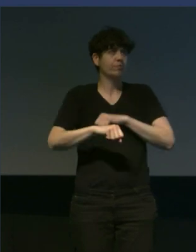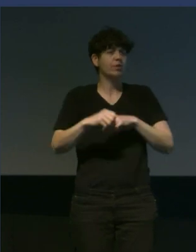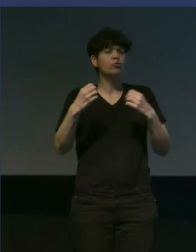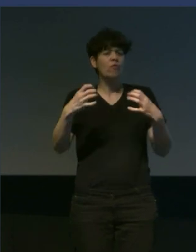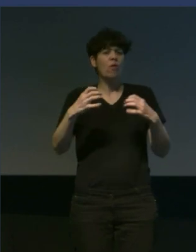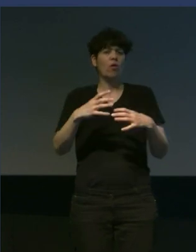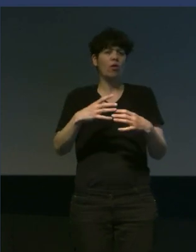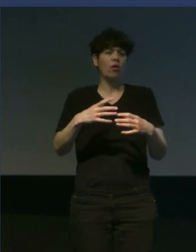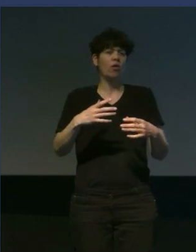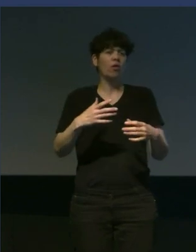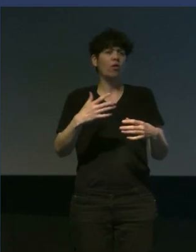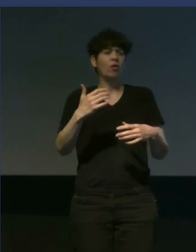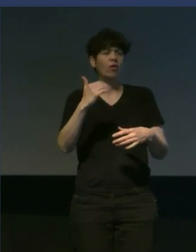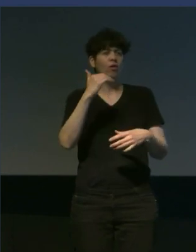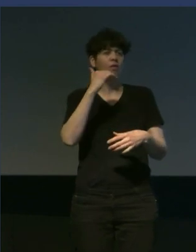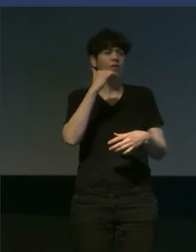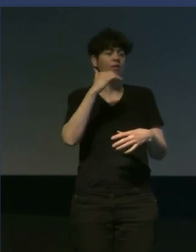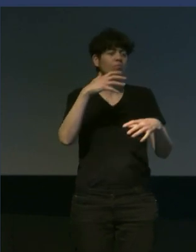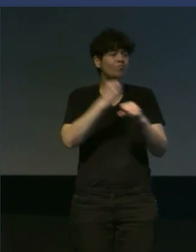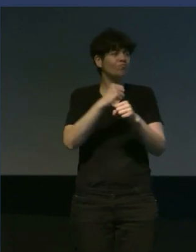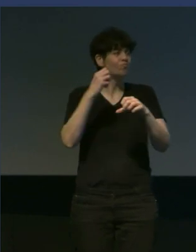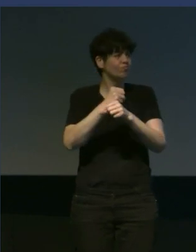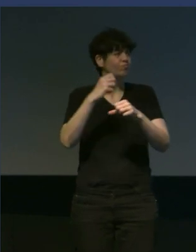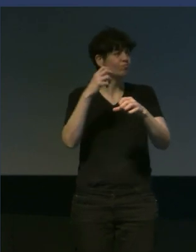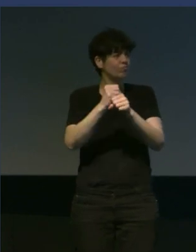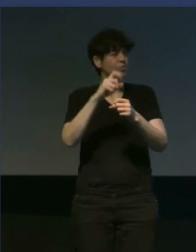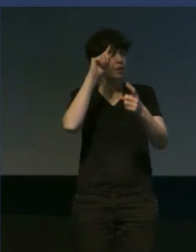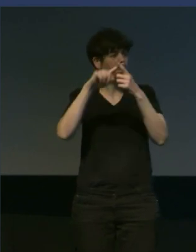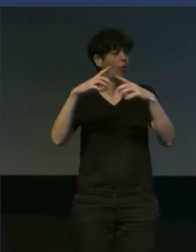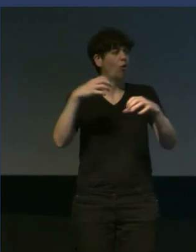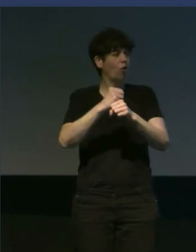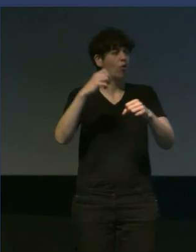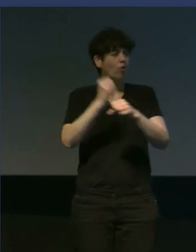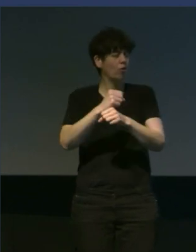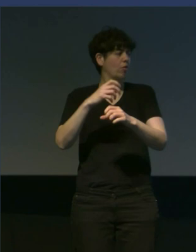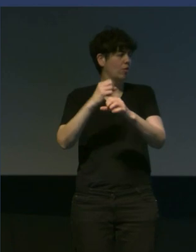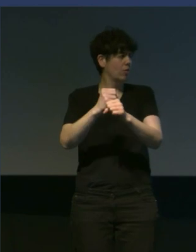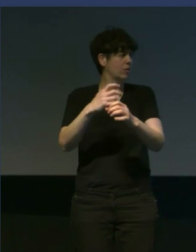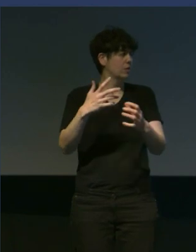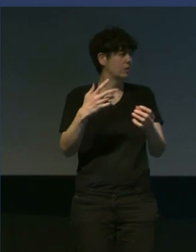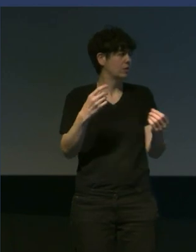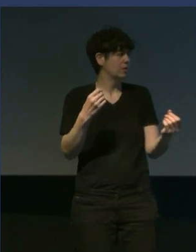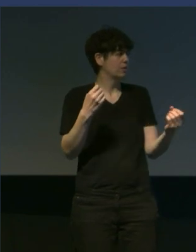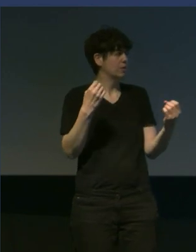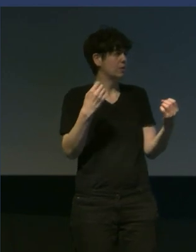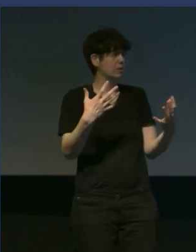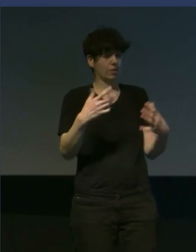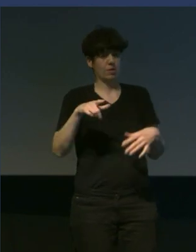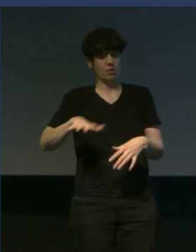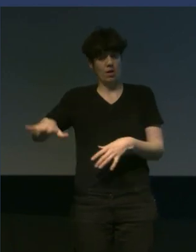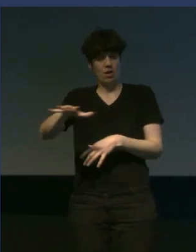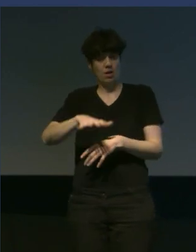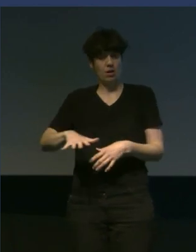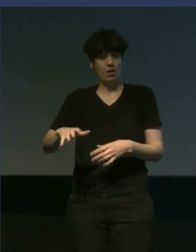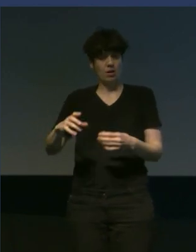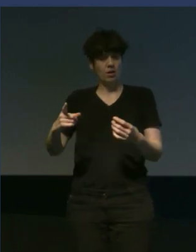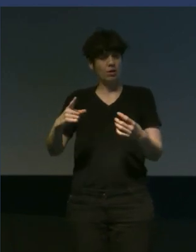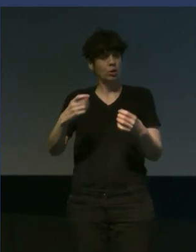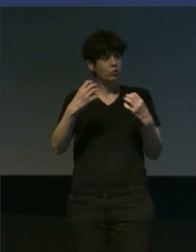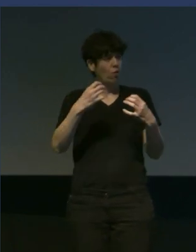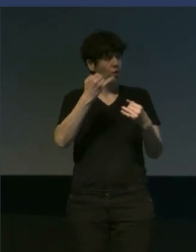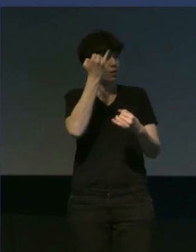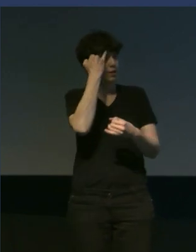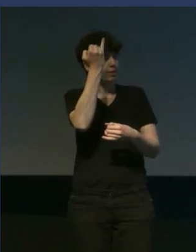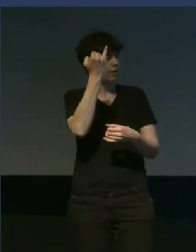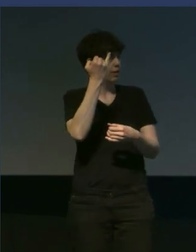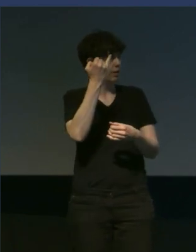sujets, à trancher. Et justement, c'est souvent, justement, quand on voit le climato-scepticisme, souvent, c'est des idées